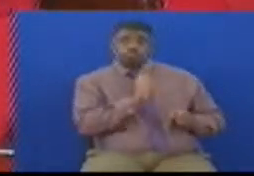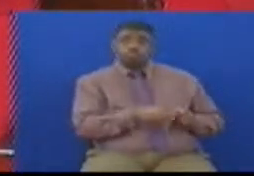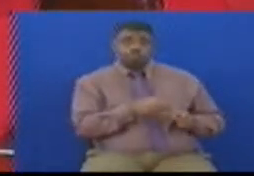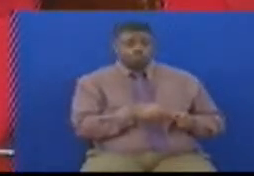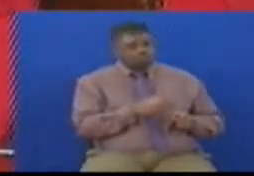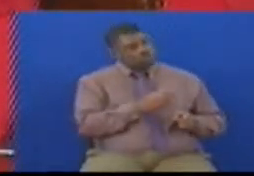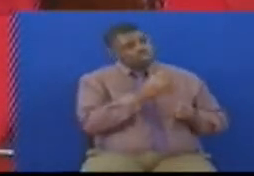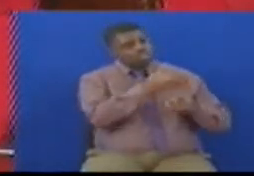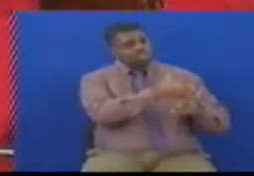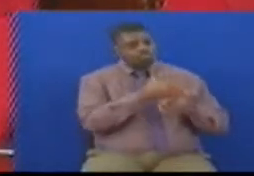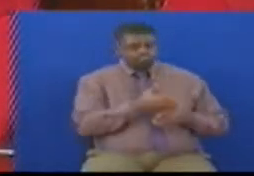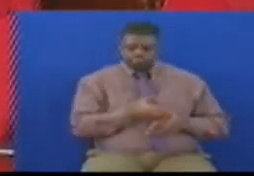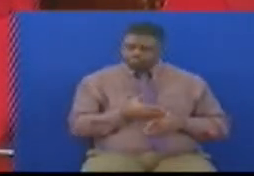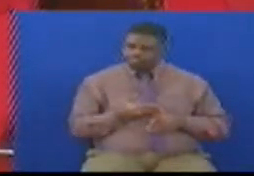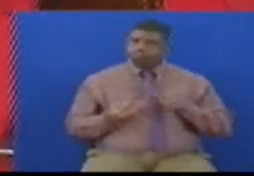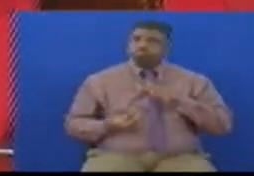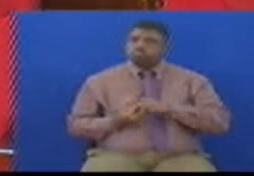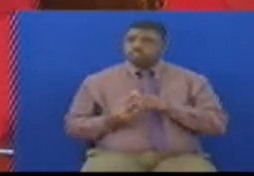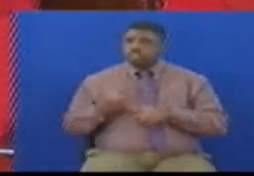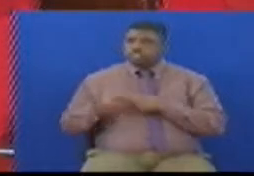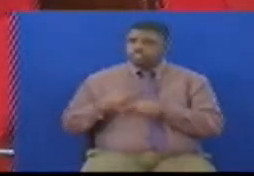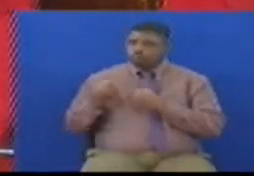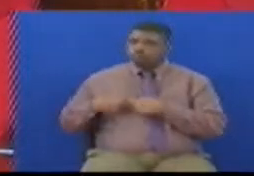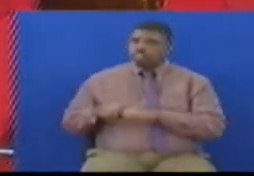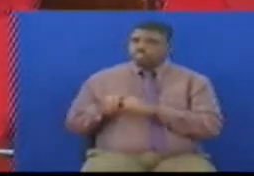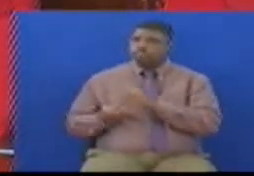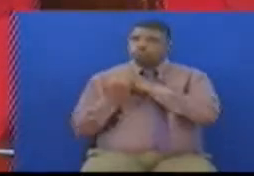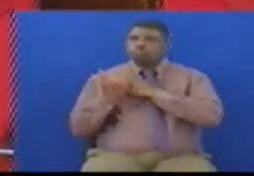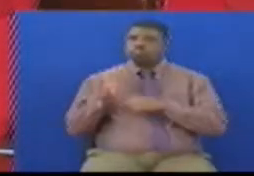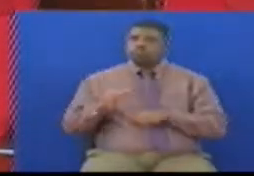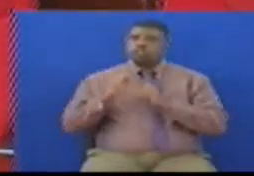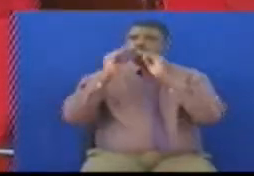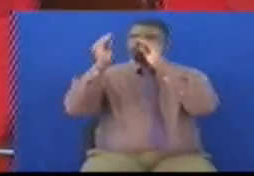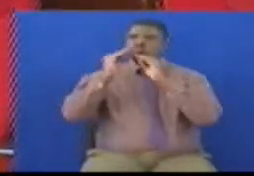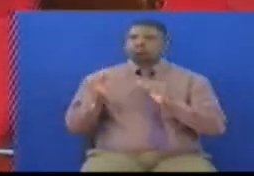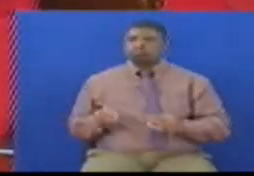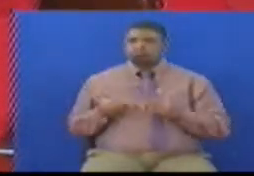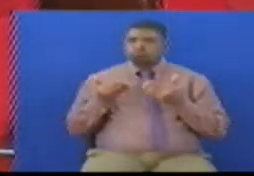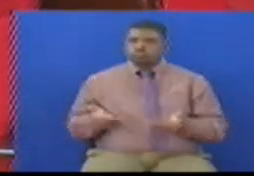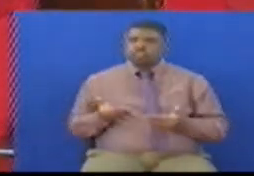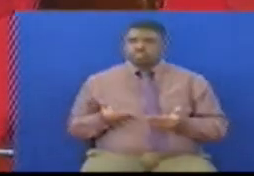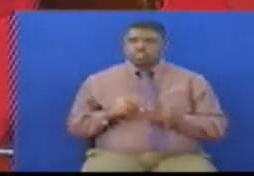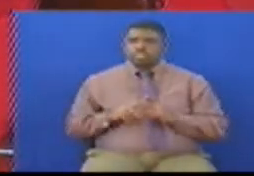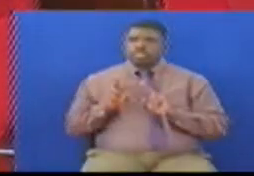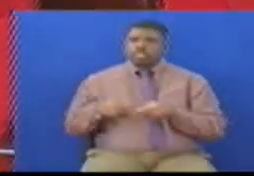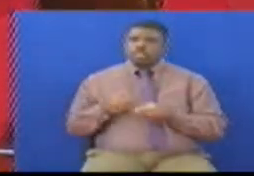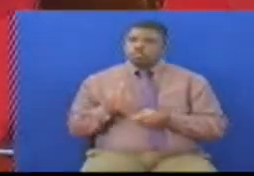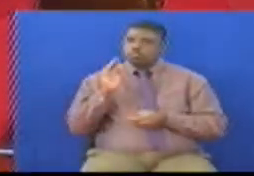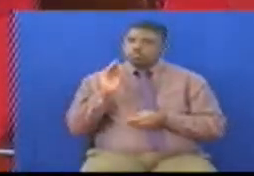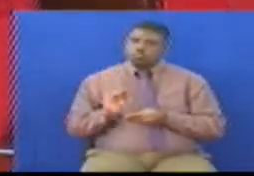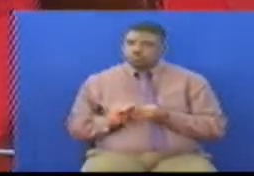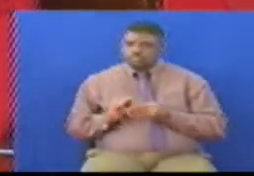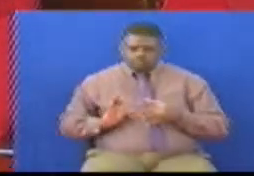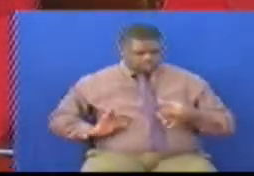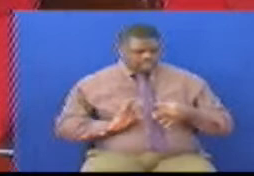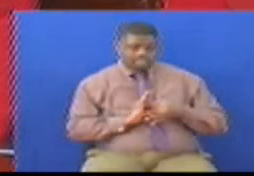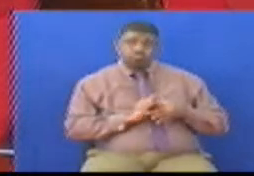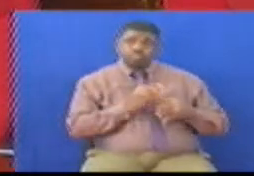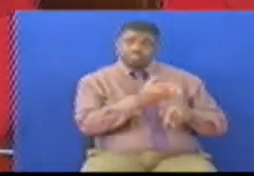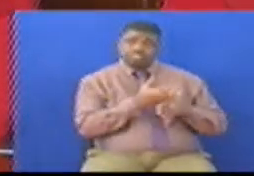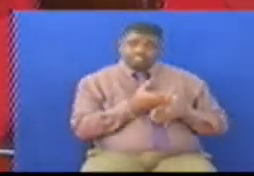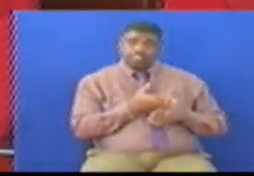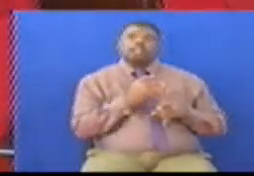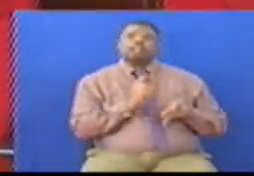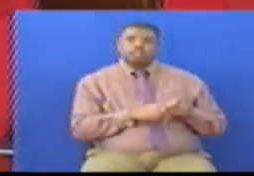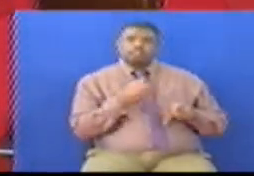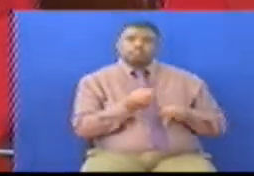tanzu ya Mizinga Holding Company itaendelea kutekeleza majukumu yake kwa muundo wa sasa au ivunjwe na kuunganishwa na shirika mama, kwani shughuli